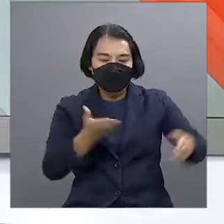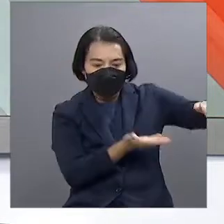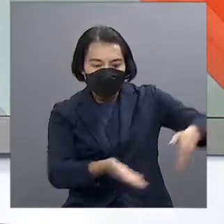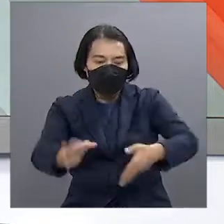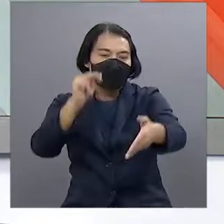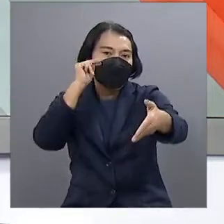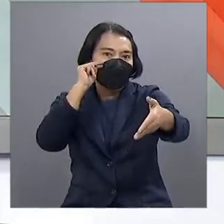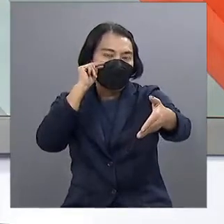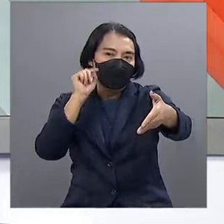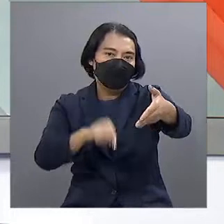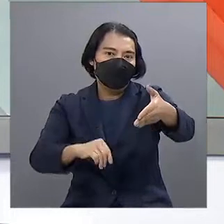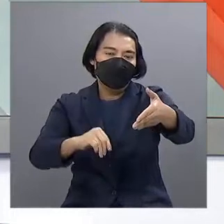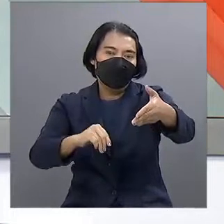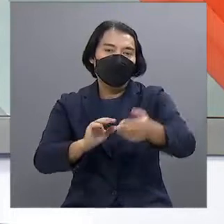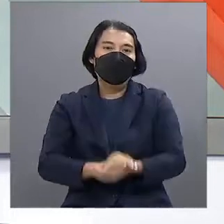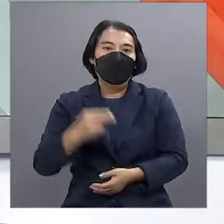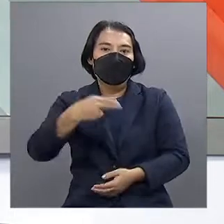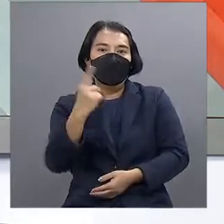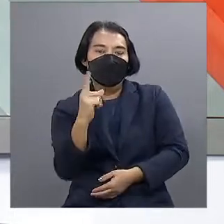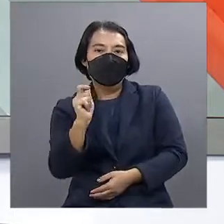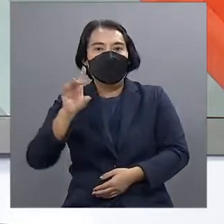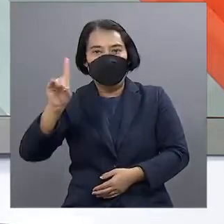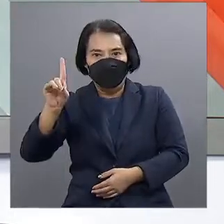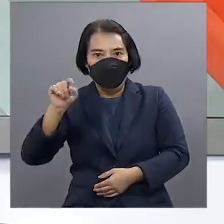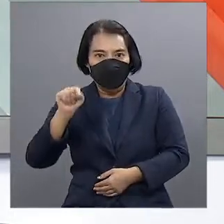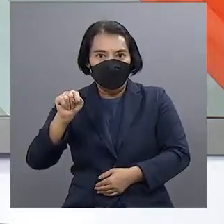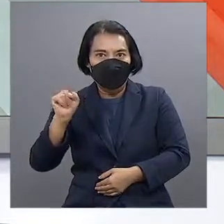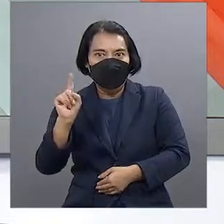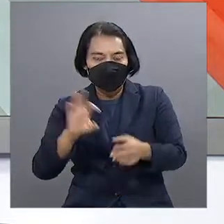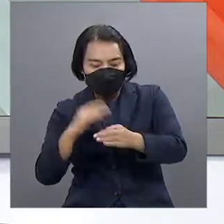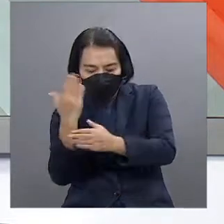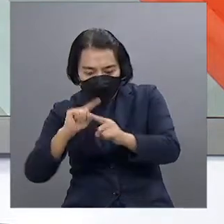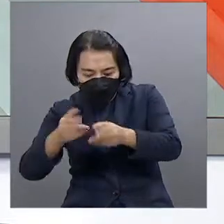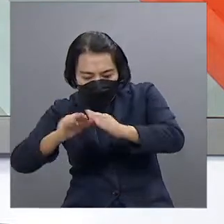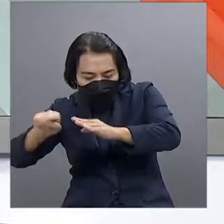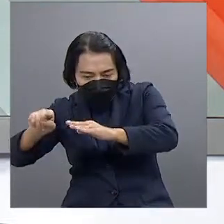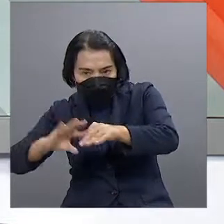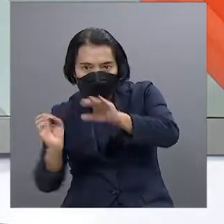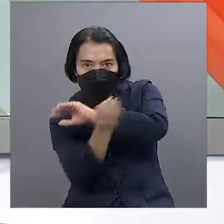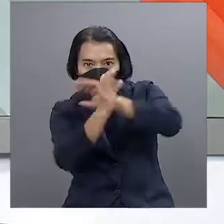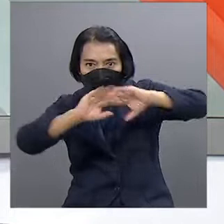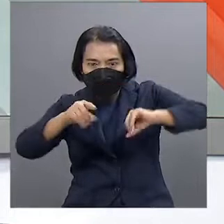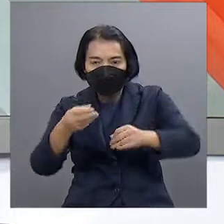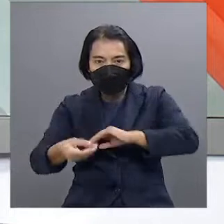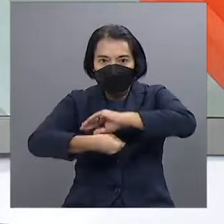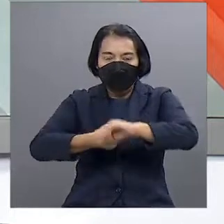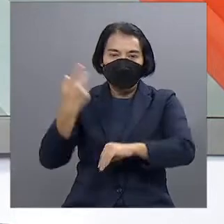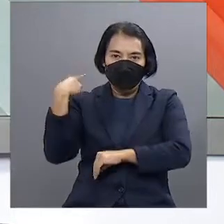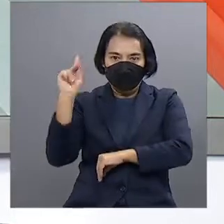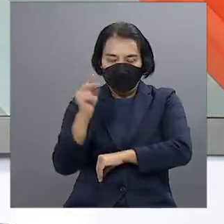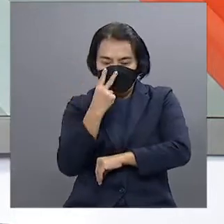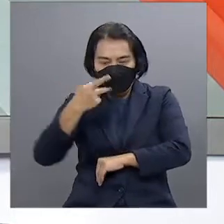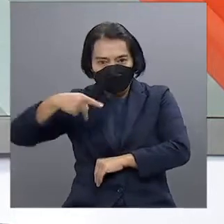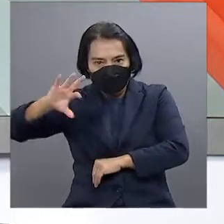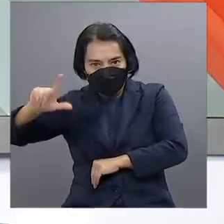ไม่นะครับโดยมีเจ้าหน้าที่รัฐเรียกรับผลประโยชน์ก็ทำให้ล่าสุดพปช.แล้วก็หน่วยงานที่เกี่ยวข้องลงพื้นที่เพื่อหาข้อเท็จจริงแล้วครับ